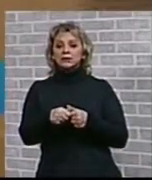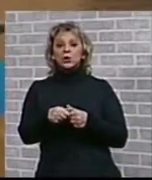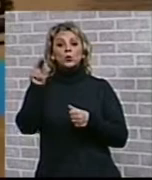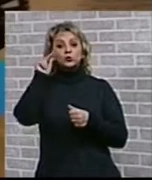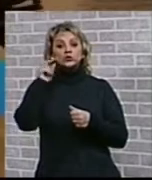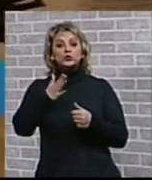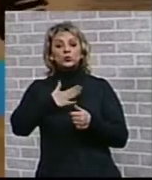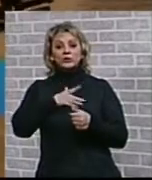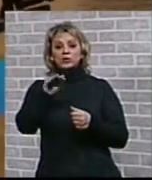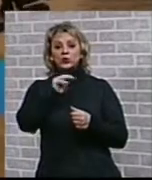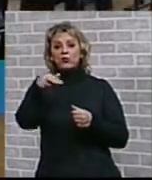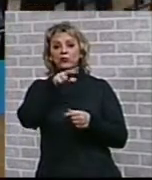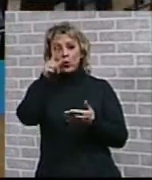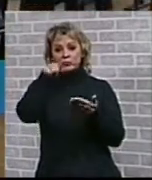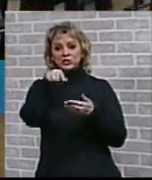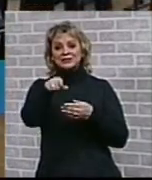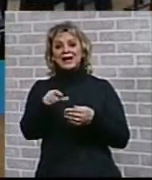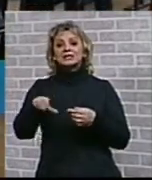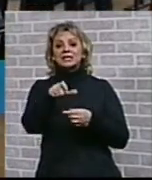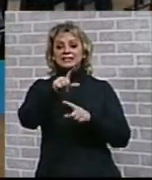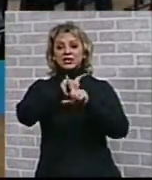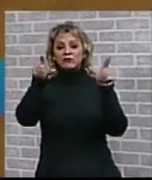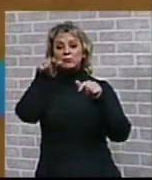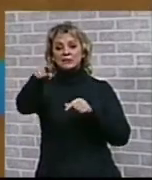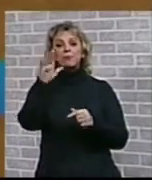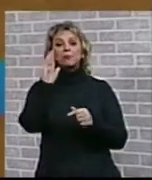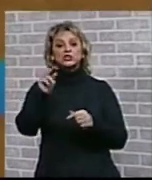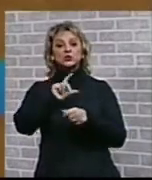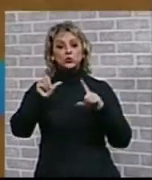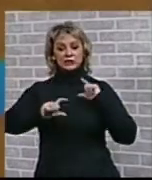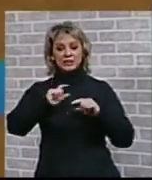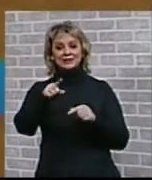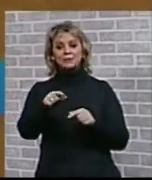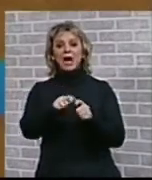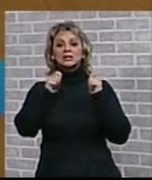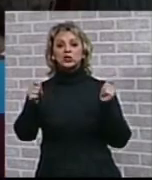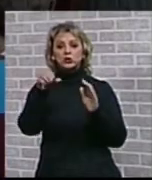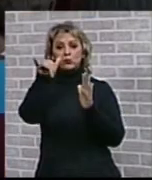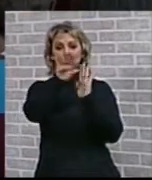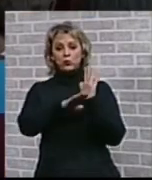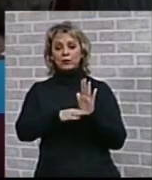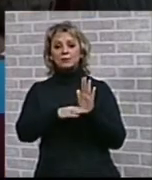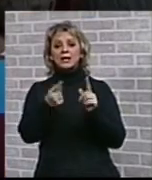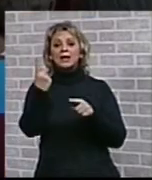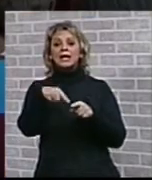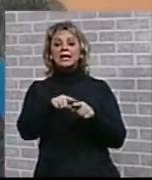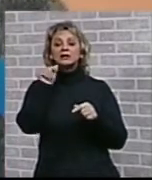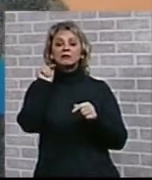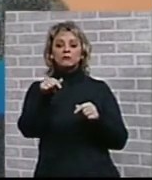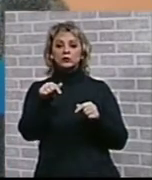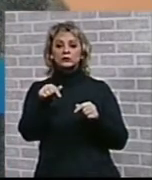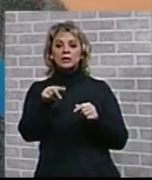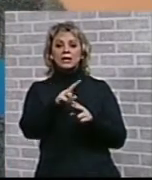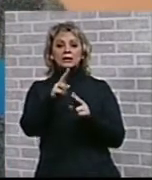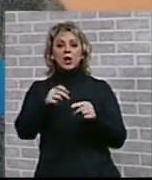Учись у нас. ЮФУ убеждает донских выпускников стать донскими студентами открытым уроком. Это вот